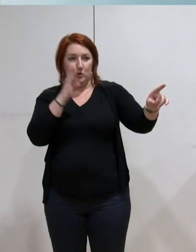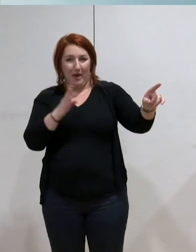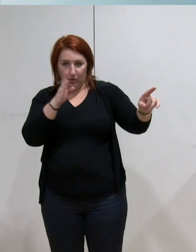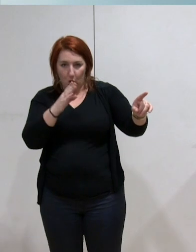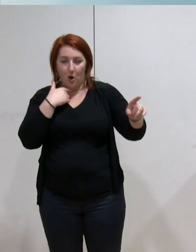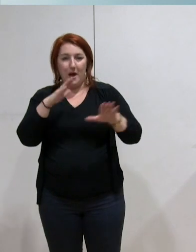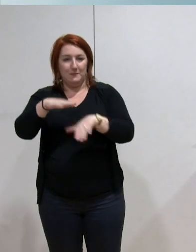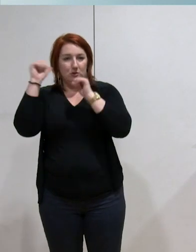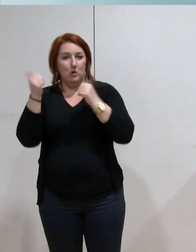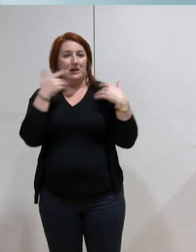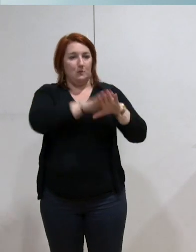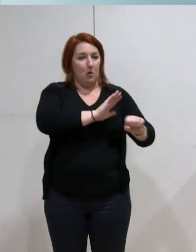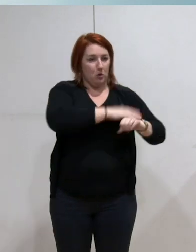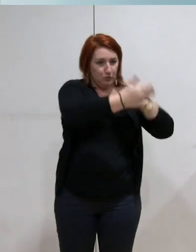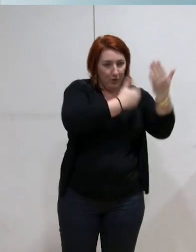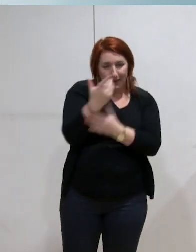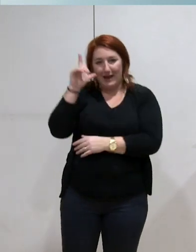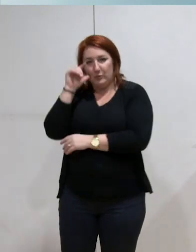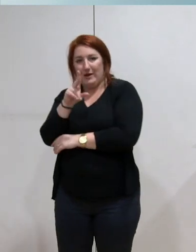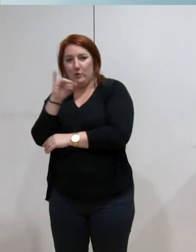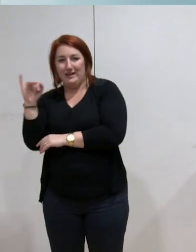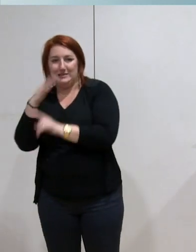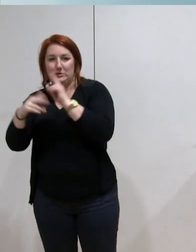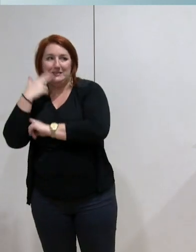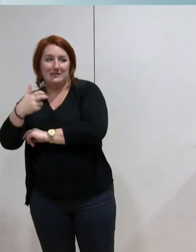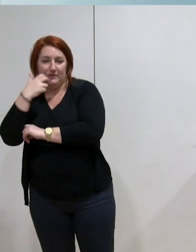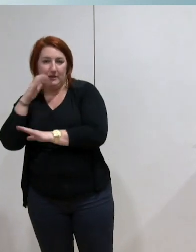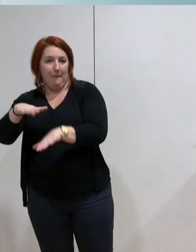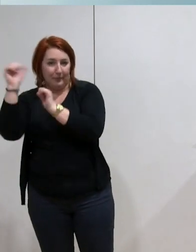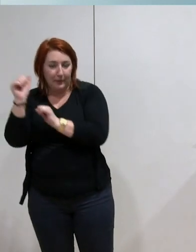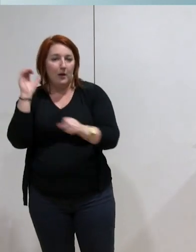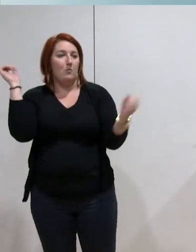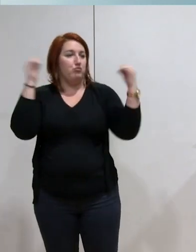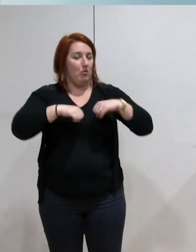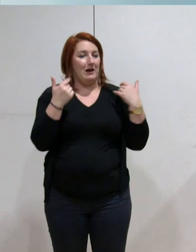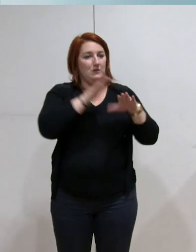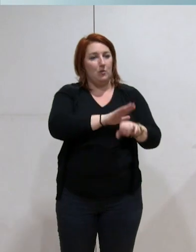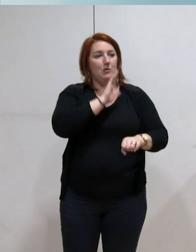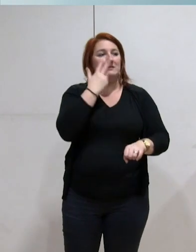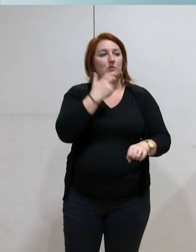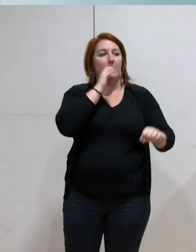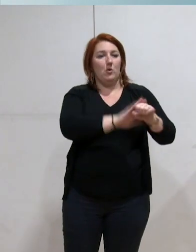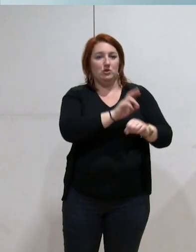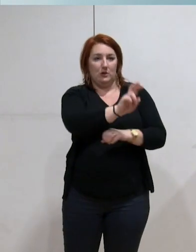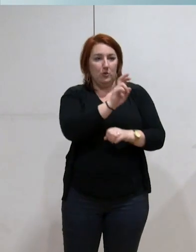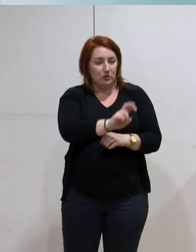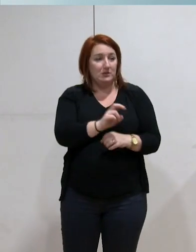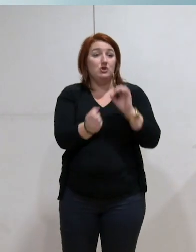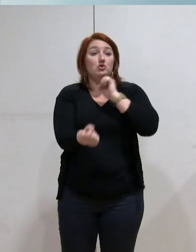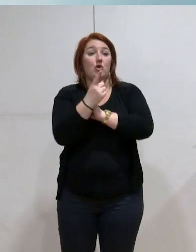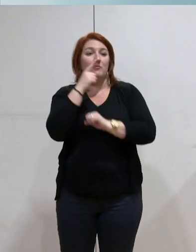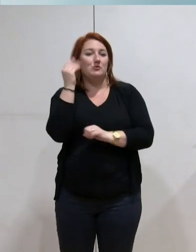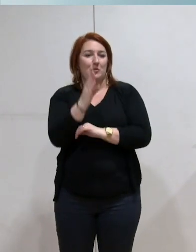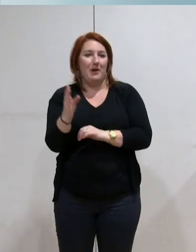abstention rassemblement de gauche et de progrès républicain udi société civile qui vote pour rassemblement citoyen de la gauche des écologistes à l'exception